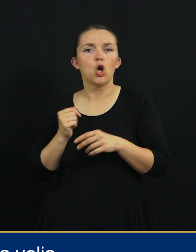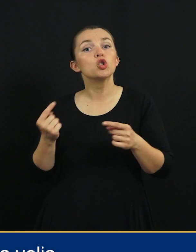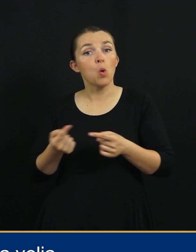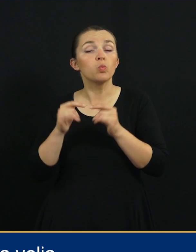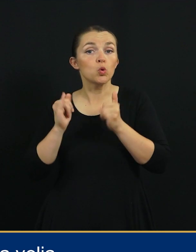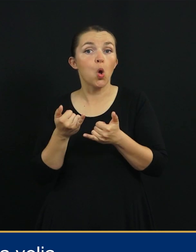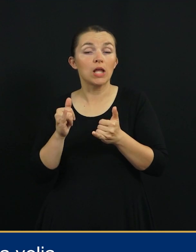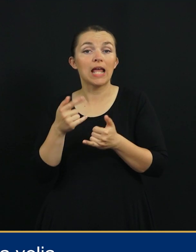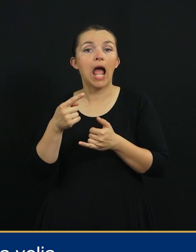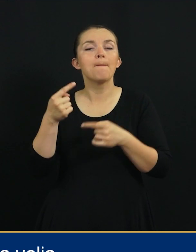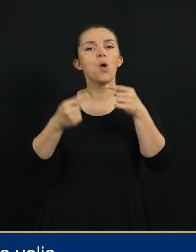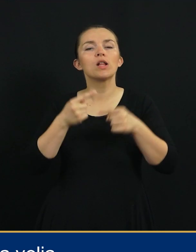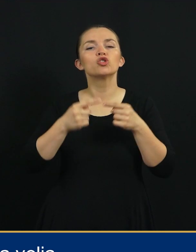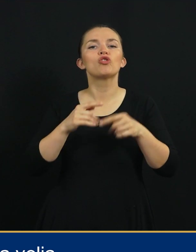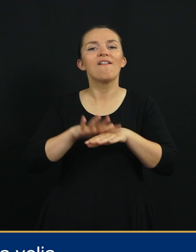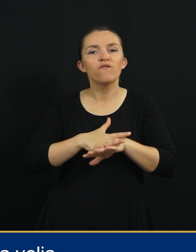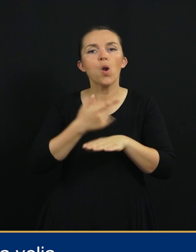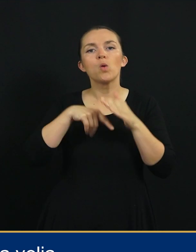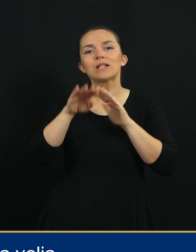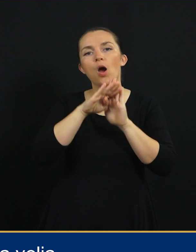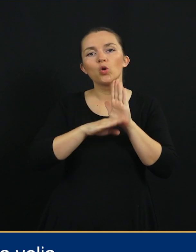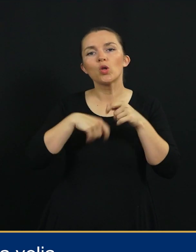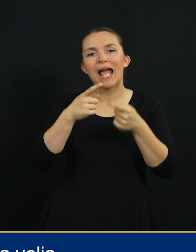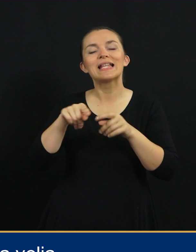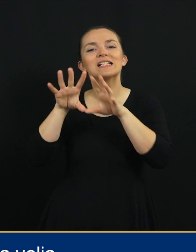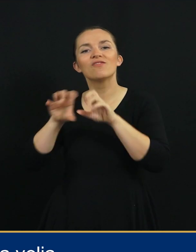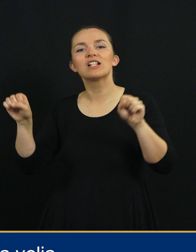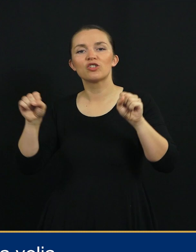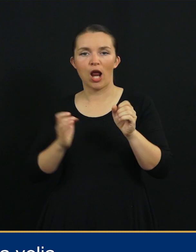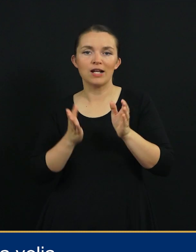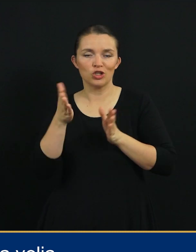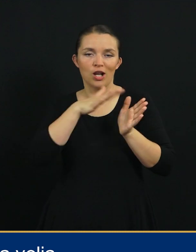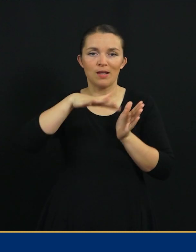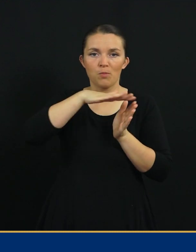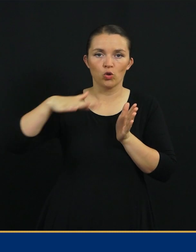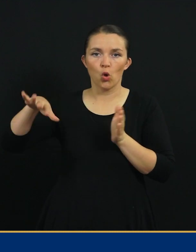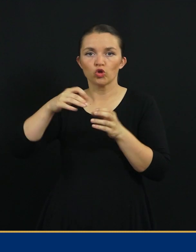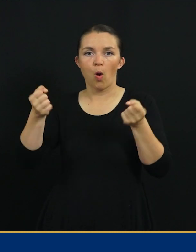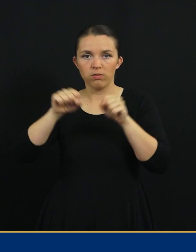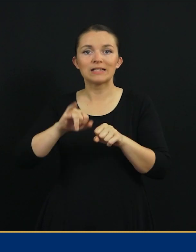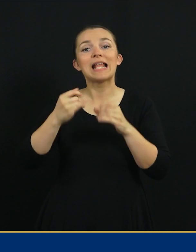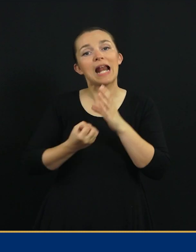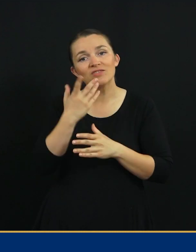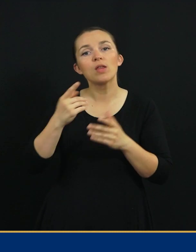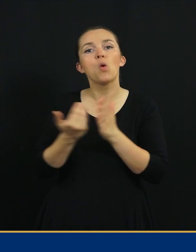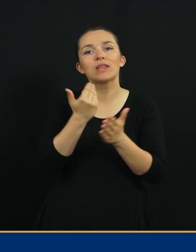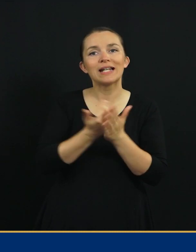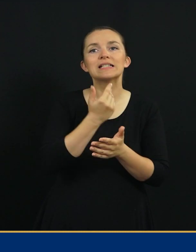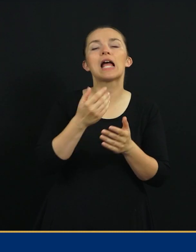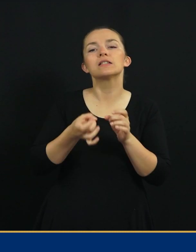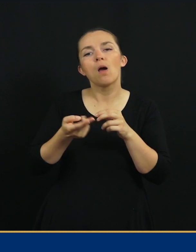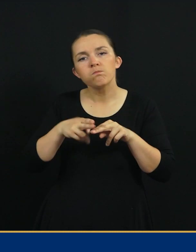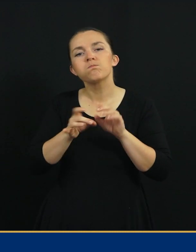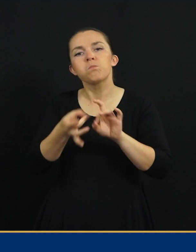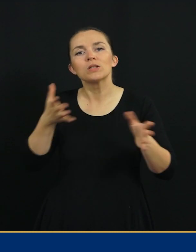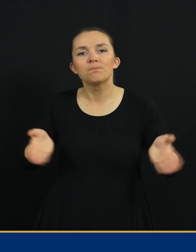Spodbudno je, da obstaja politična volja v zakonodajni in izvršilni veji oblasti, da se razvoj in modernizacija